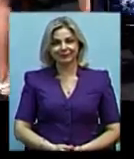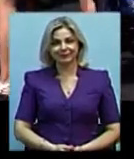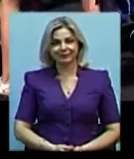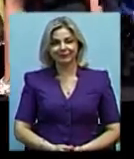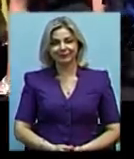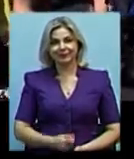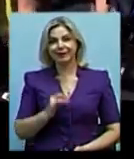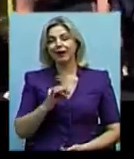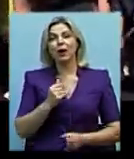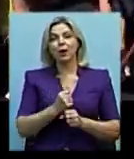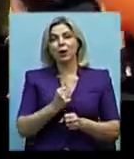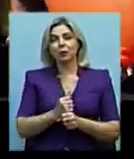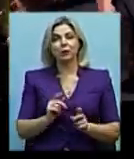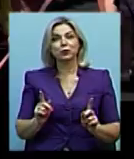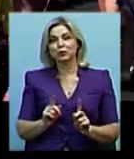робити